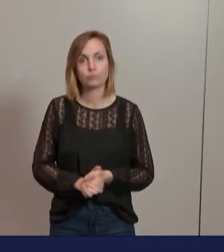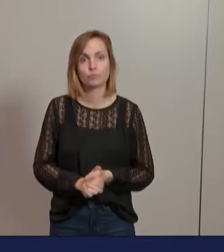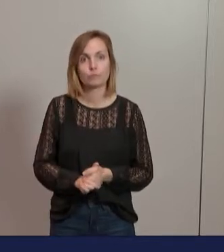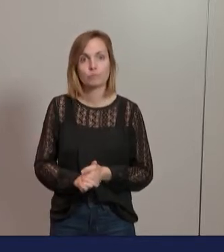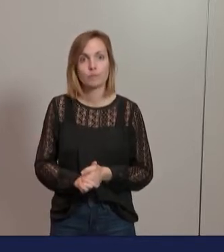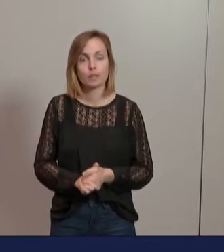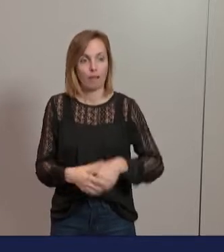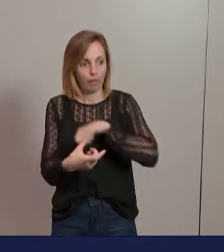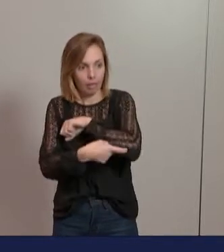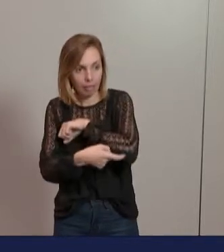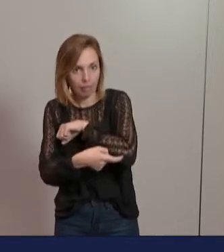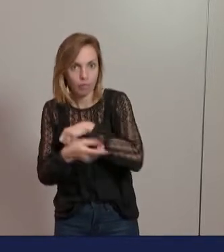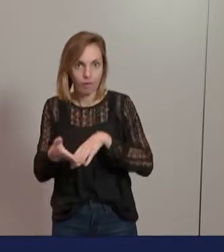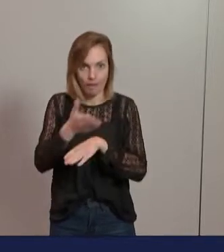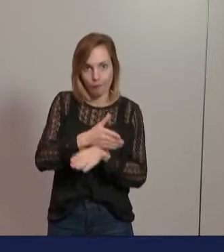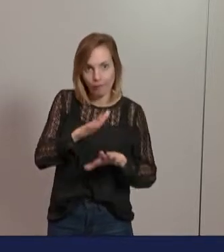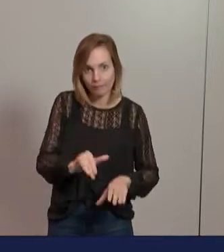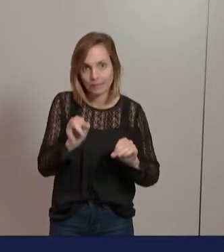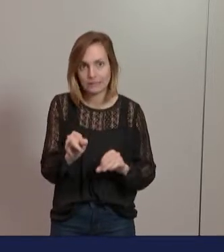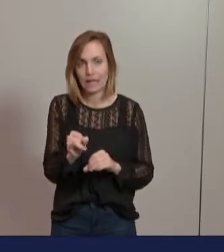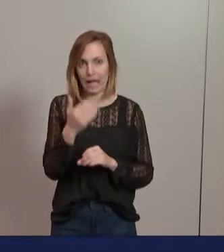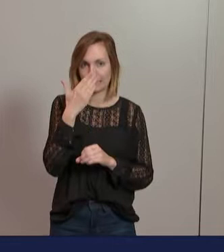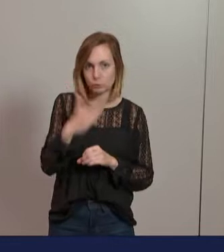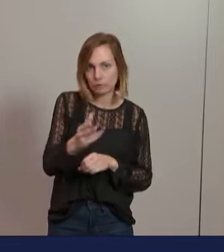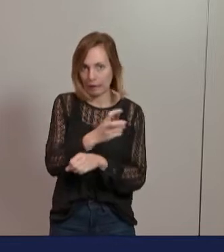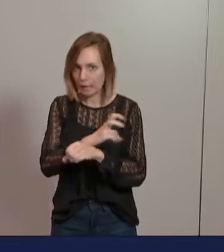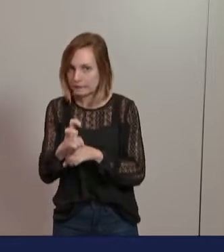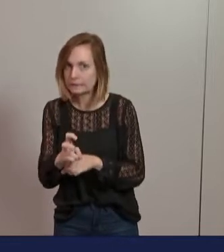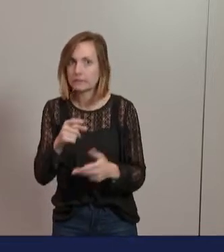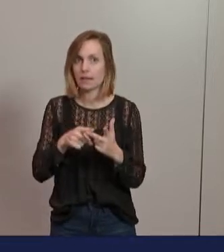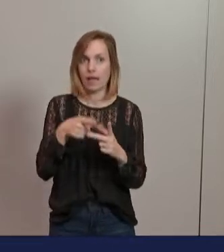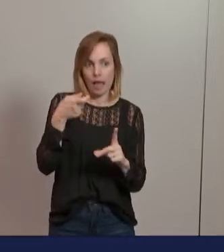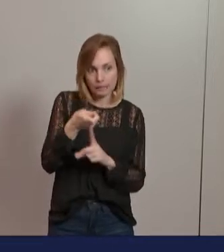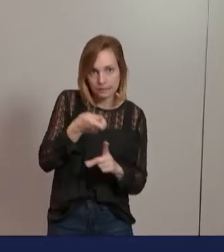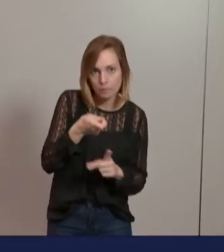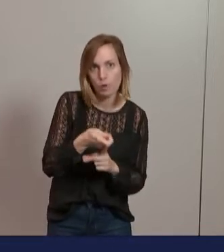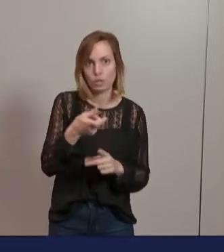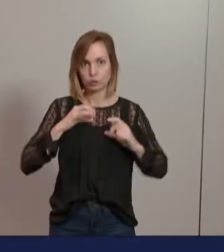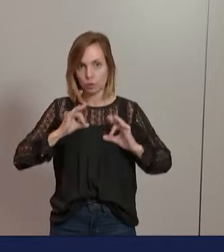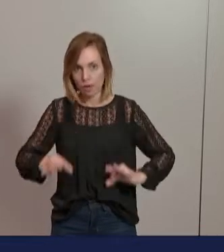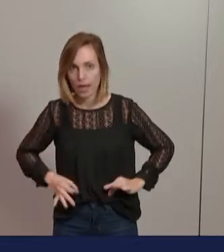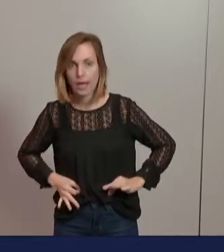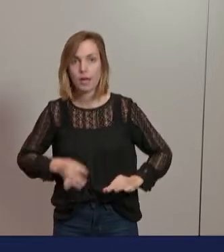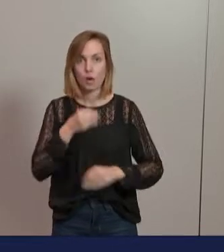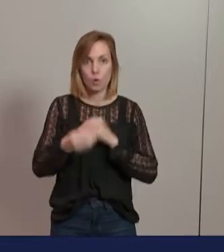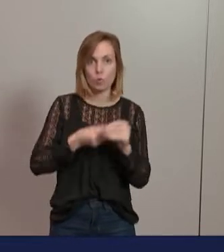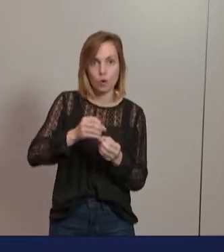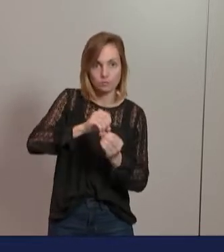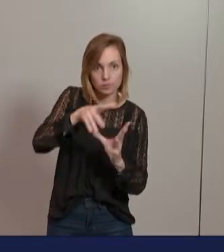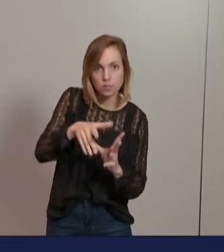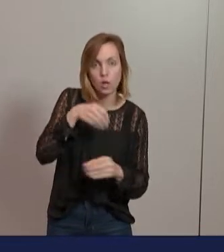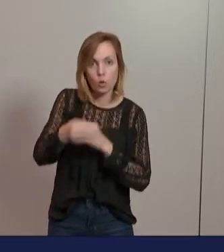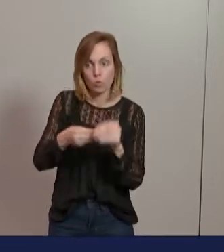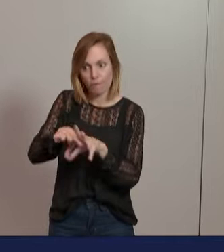Prévenir les addictions, les conduites à risque, le harcèlement scolaire, le cyberharcèlement, les violences intrafamiliales ou travailler